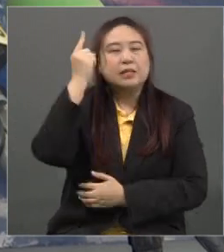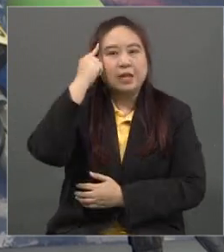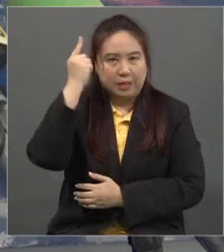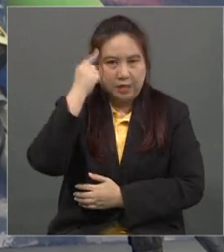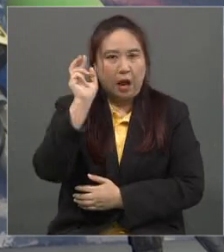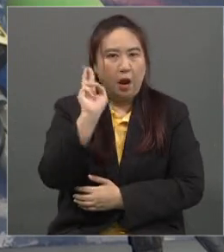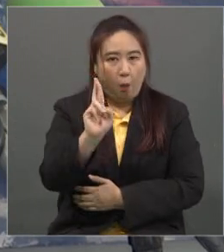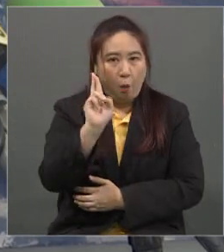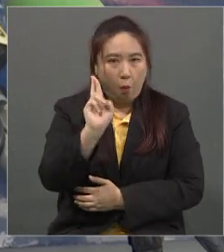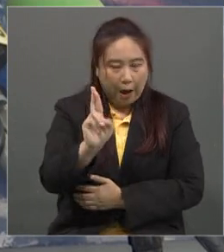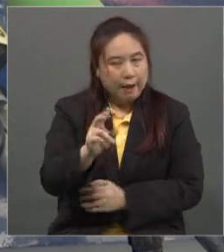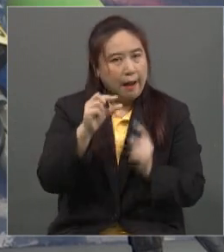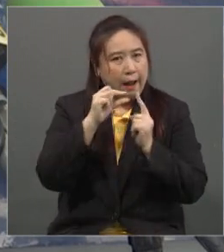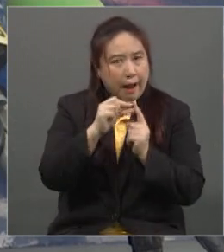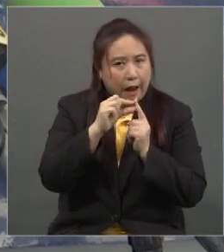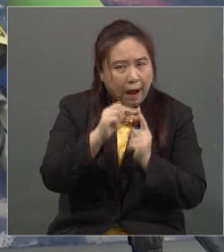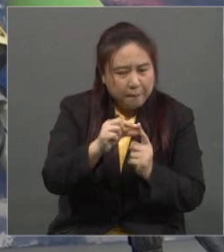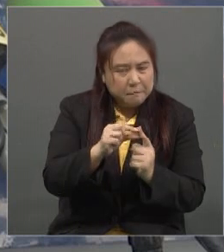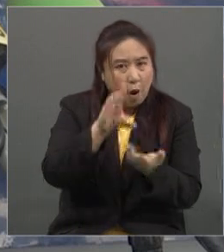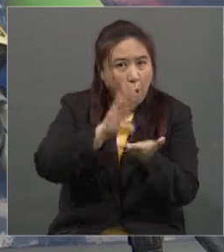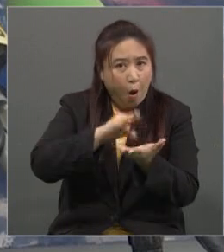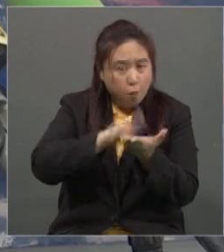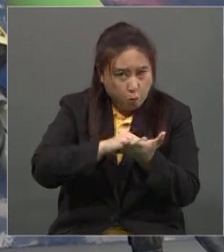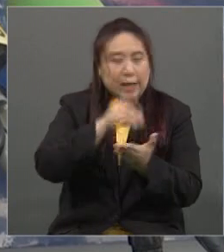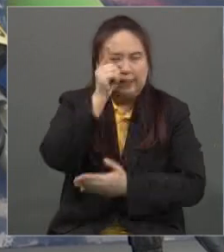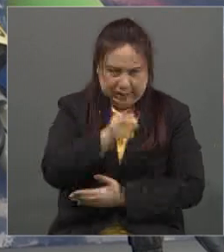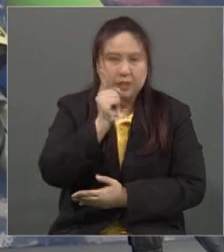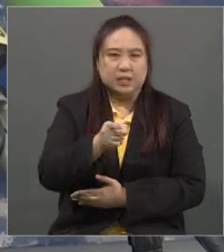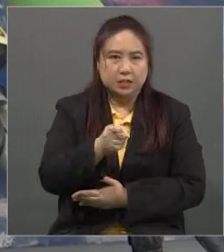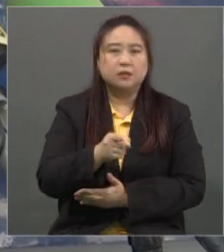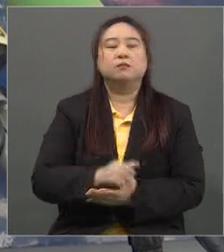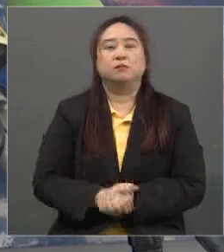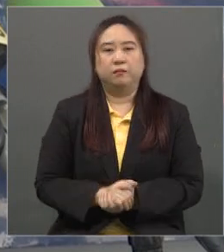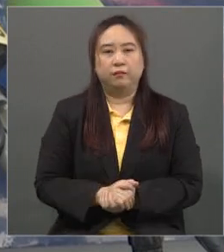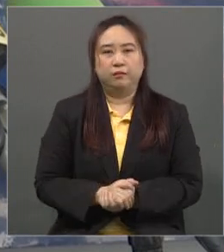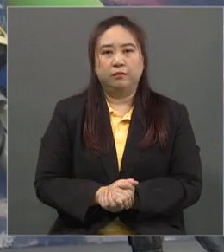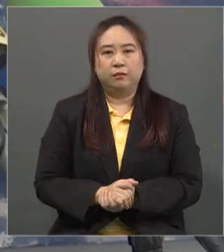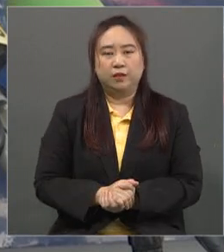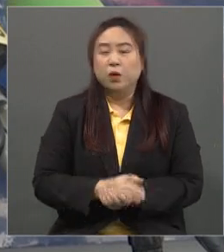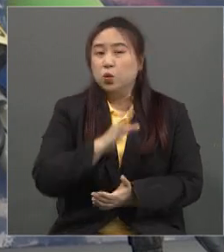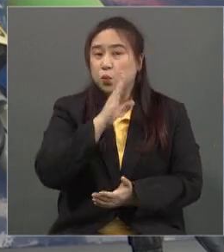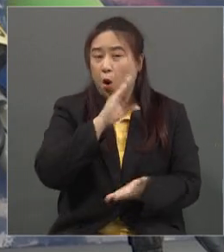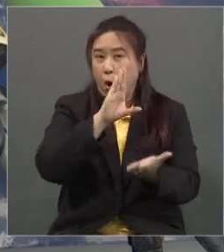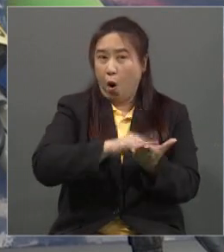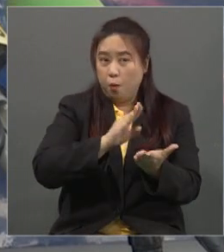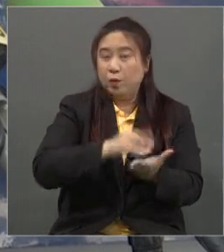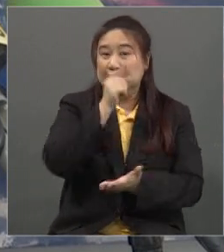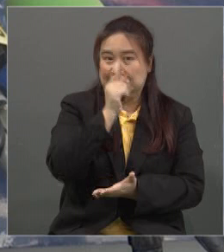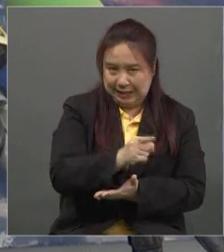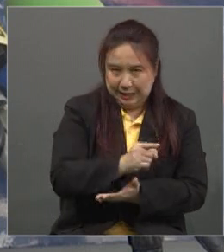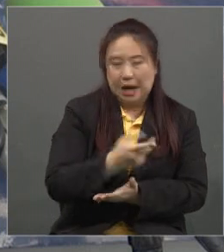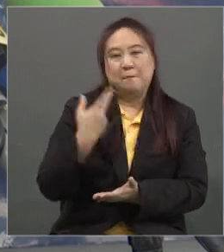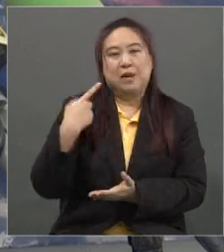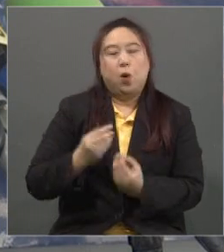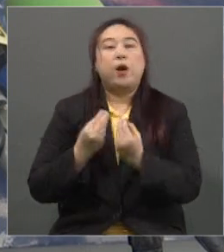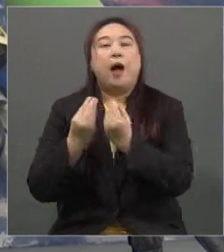ใช้คำพูดที่เป็นข้อมูลที่เป็นจริงก็จะเป็นประโยชน์แก่พี่น้องประชาชนชุมช